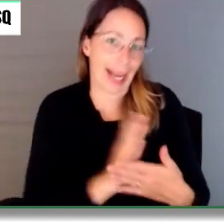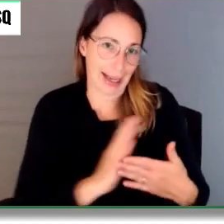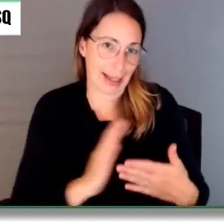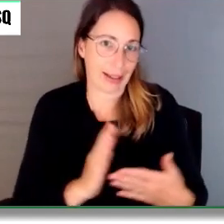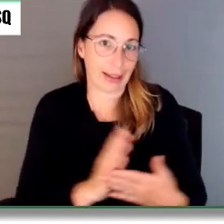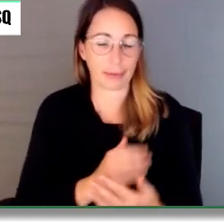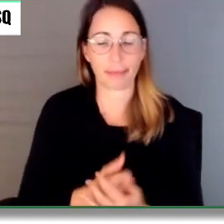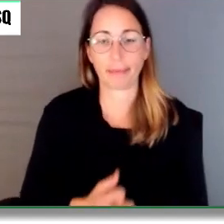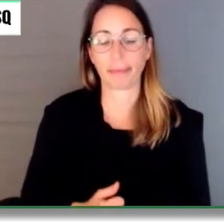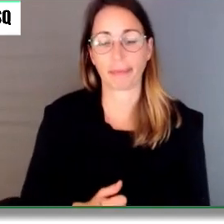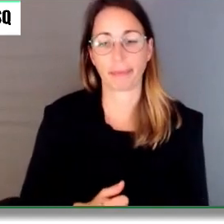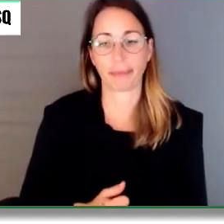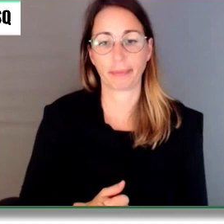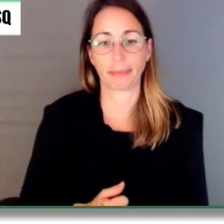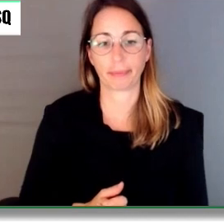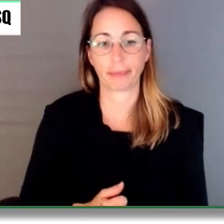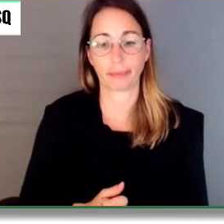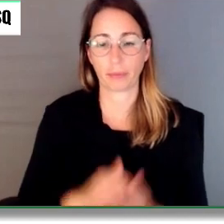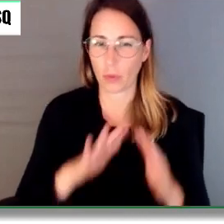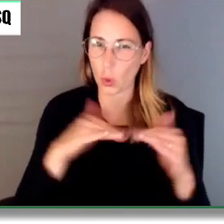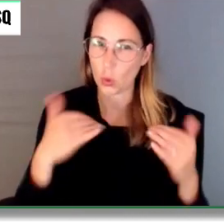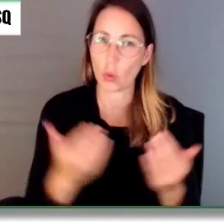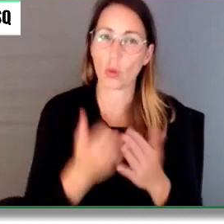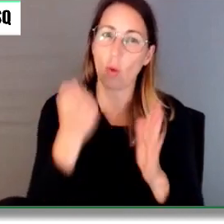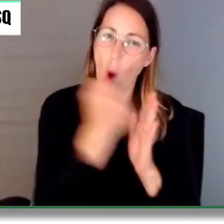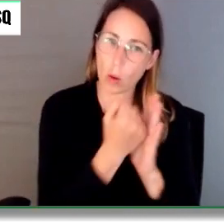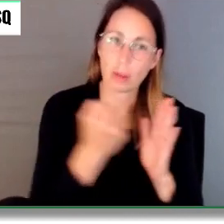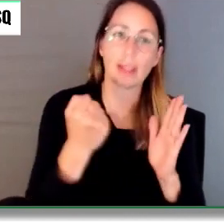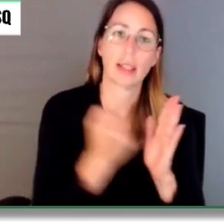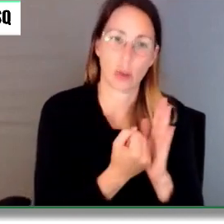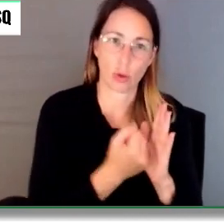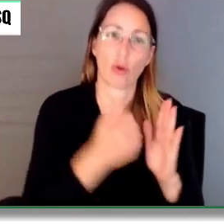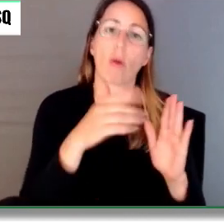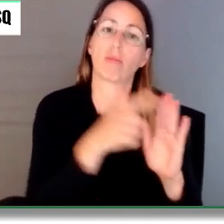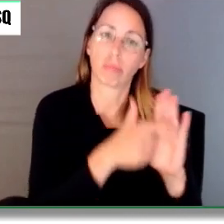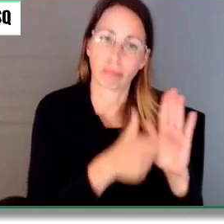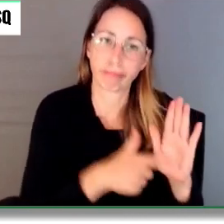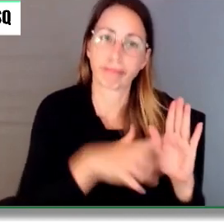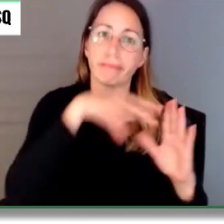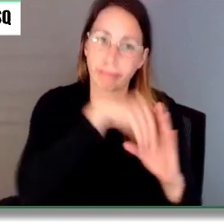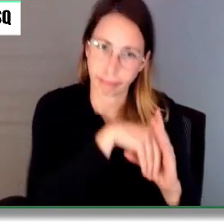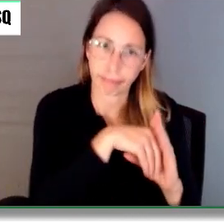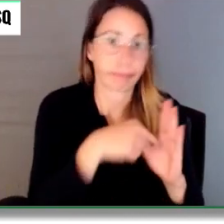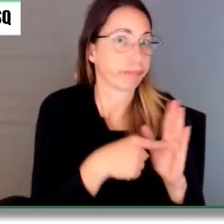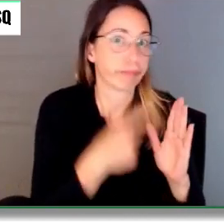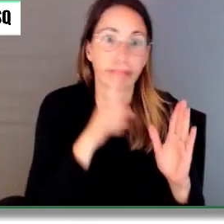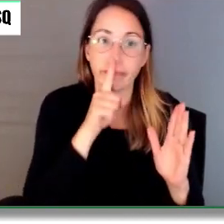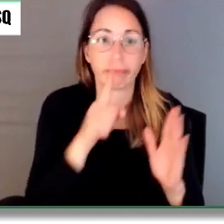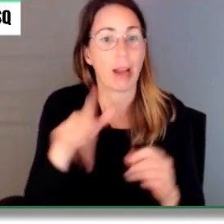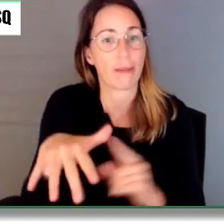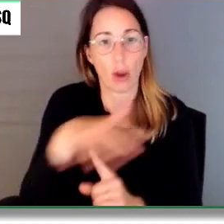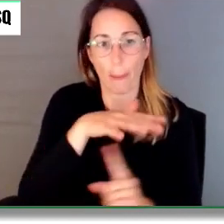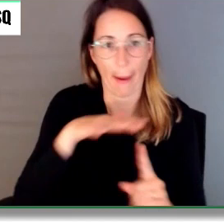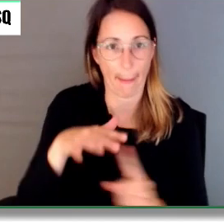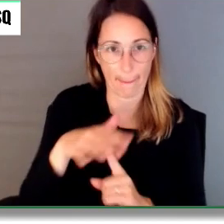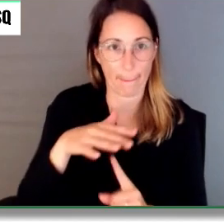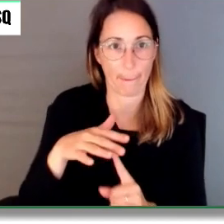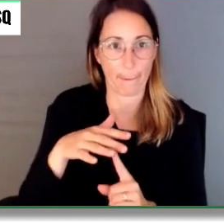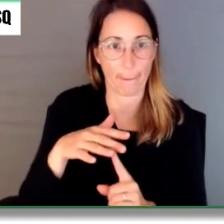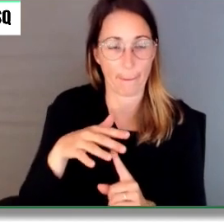Donc, toute la Constitution écarte l'environnement. Donc, l'environnement en